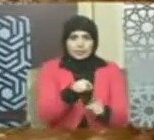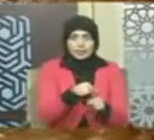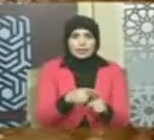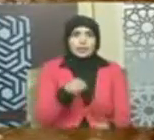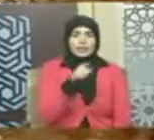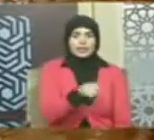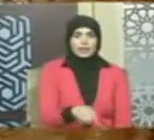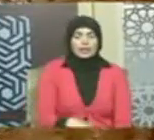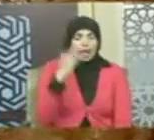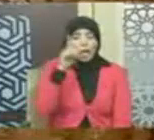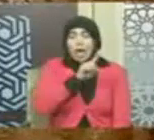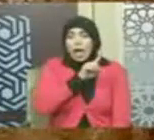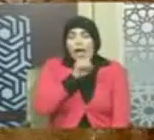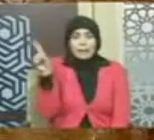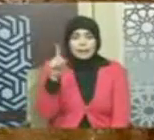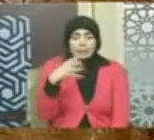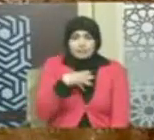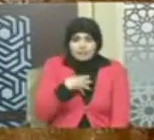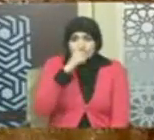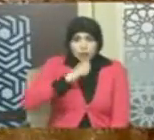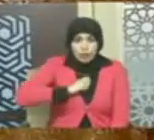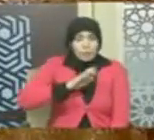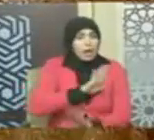فما رأت في حياتها كدا قط.